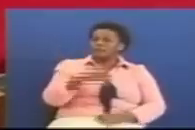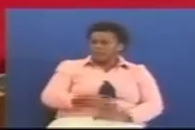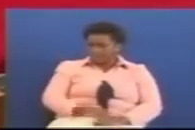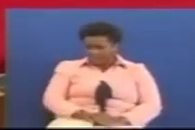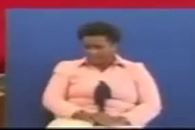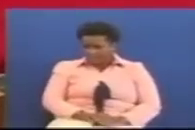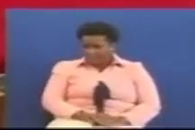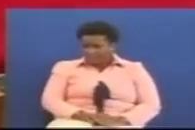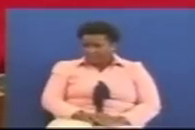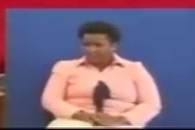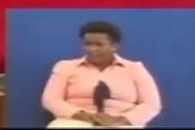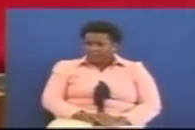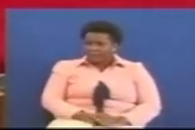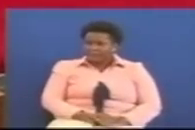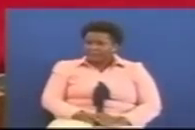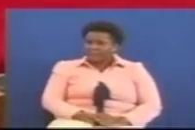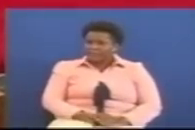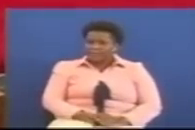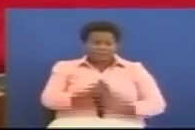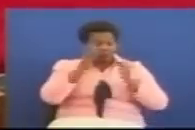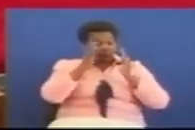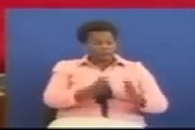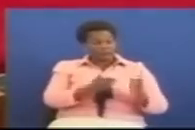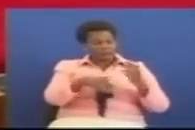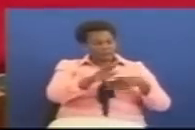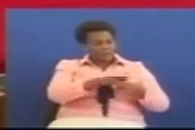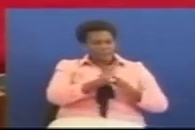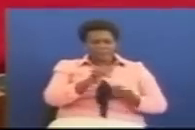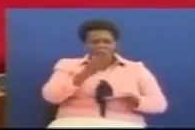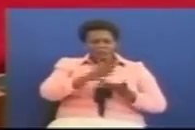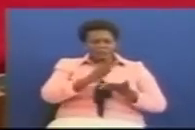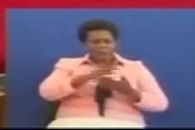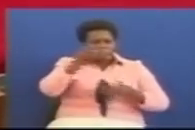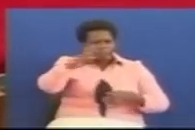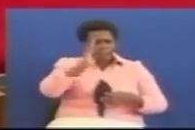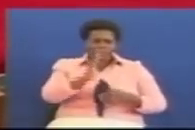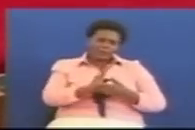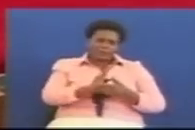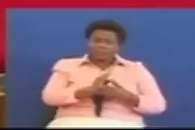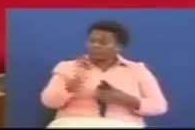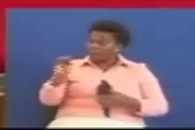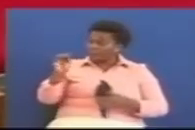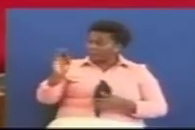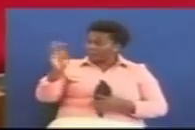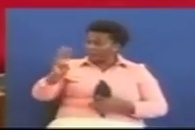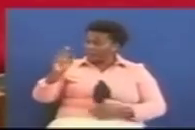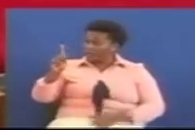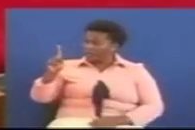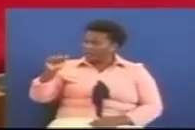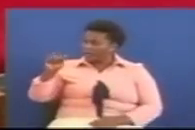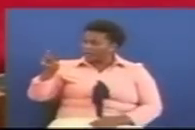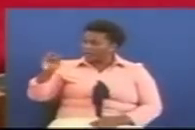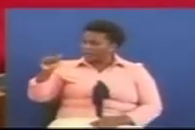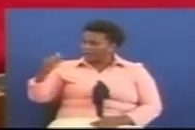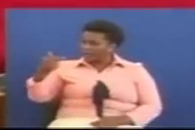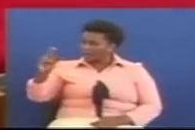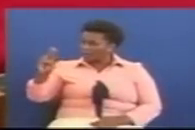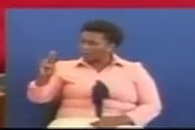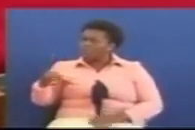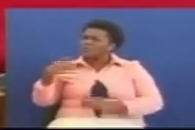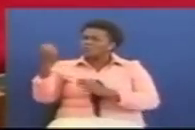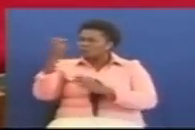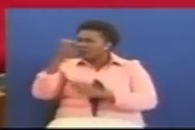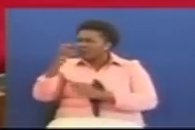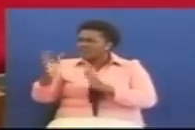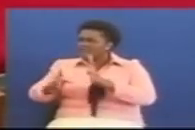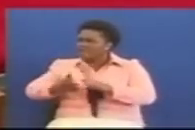kabla ya kuanzisha miradi mipya. Mheshimiwa Mwenyekiti, serikali imeelekeza halmashauri ya wilaya ya Karatu kutafuta vyanzo vya uhakika venye maji